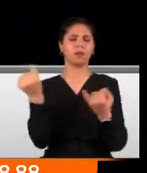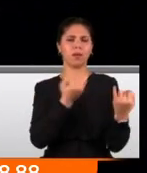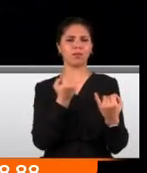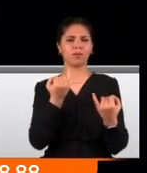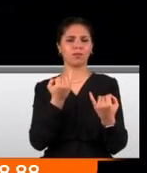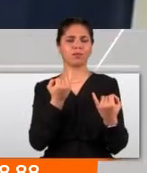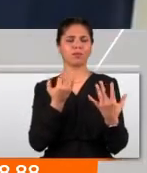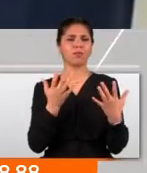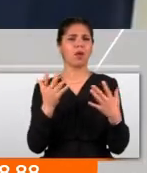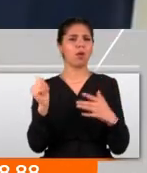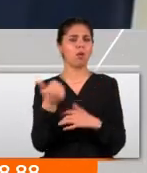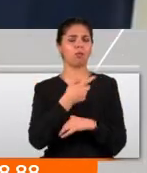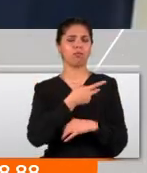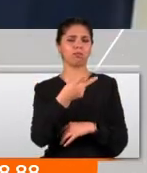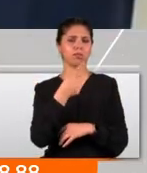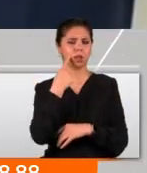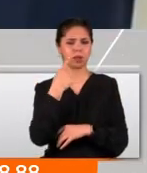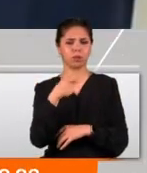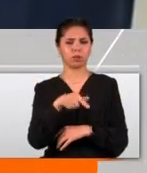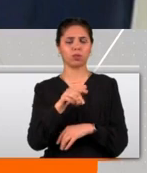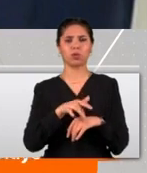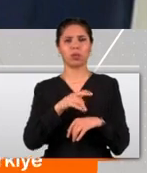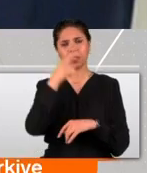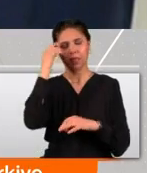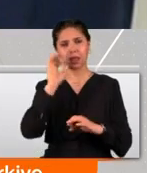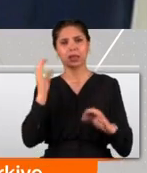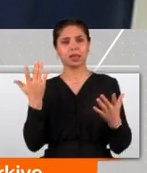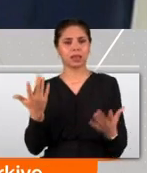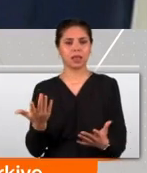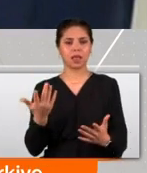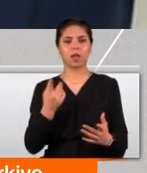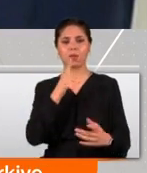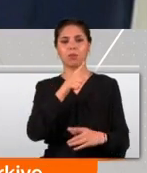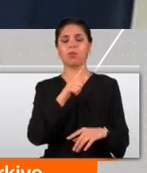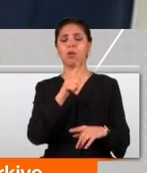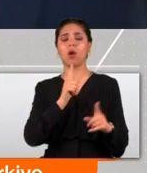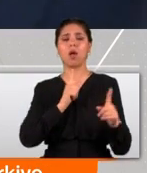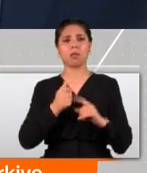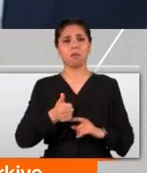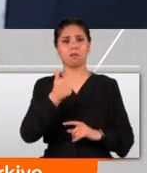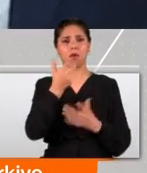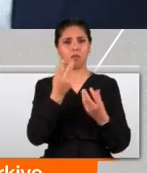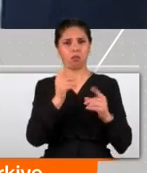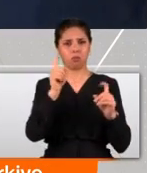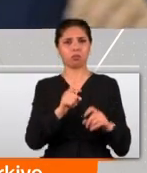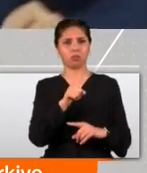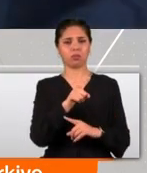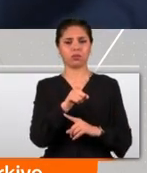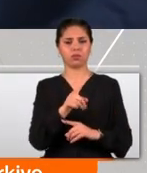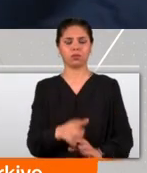tartışmalarda başroldeydiler. Zaten bu ülkenin talihsizliği ne? Ali Divocu'dan Adalet Bakanı olur mu Allah aşkına? Çok büyük bir gaf